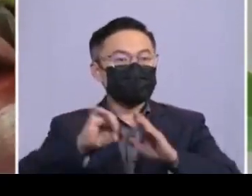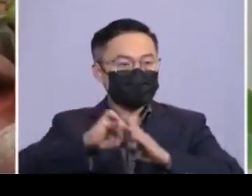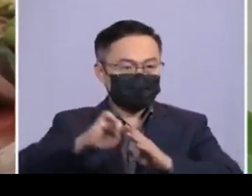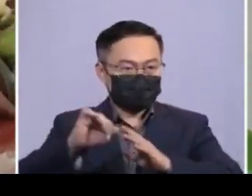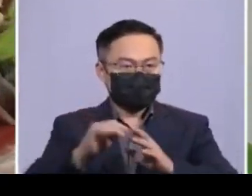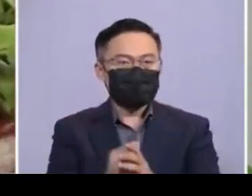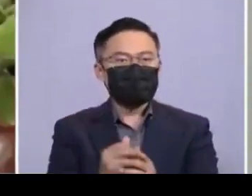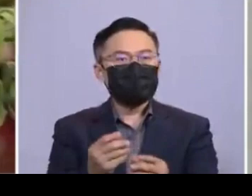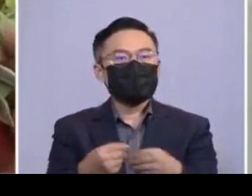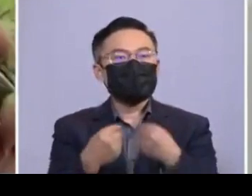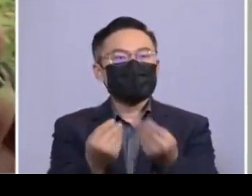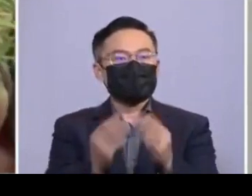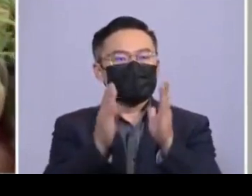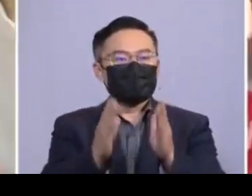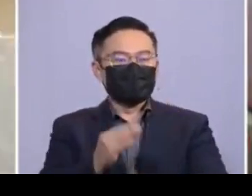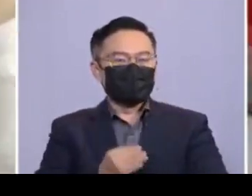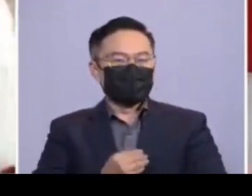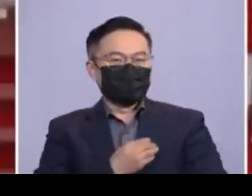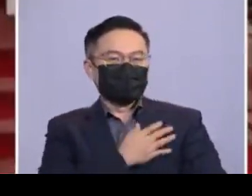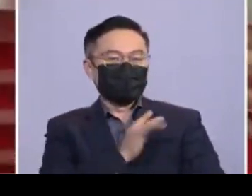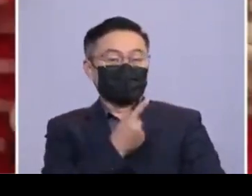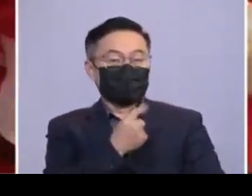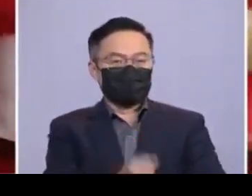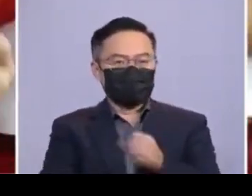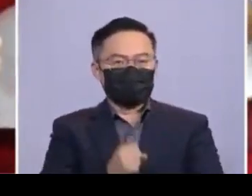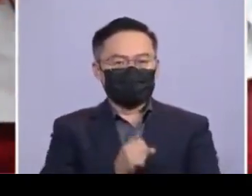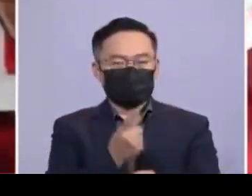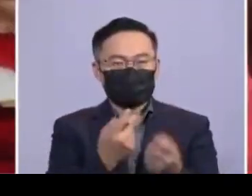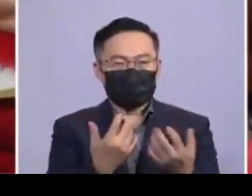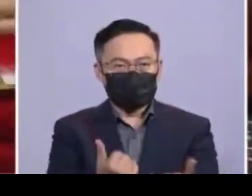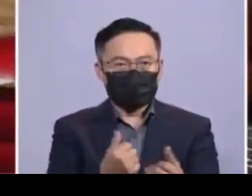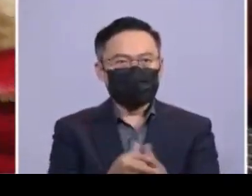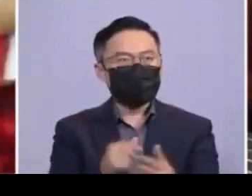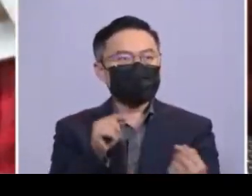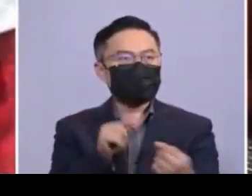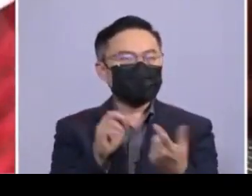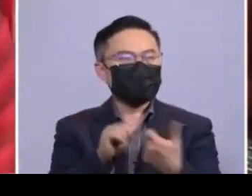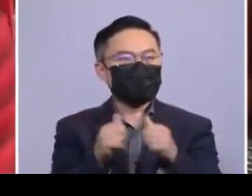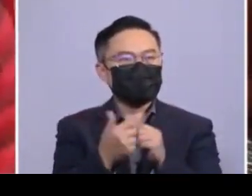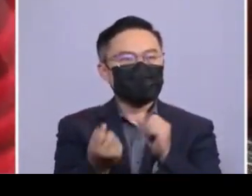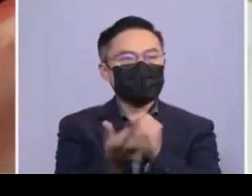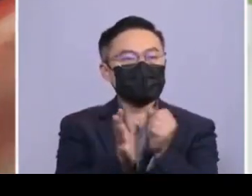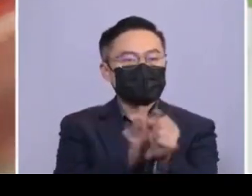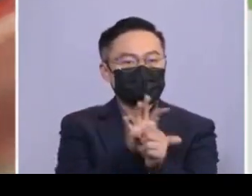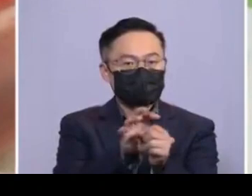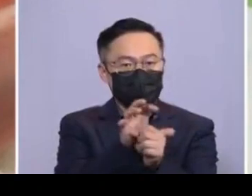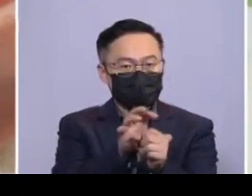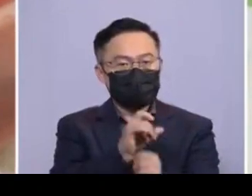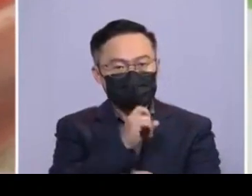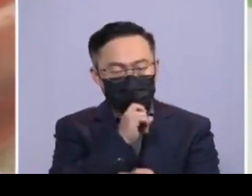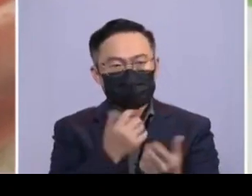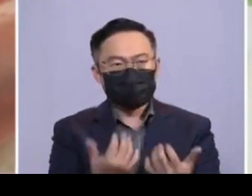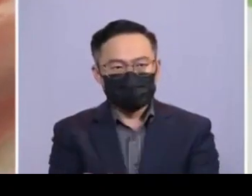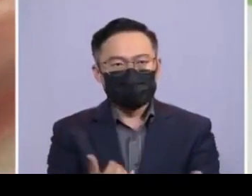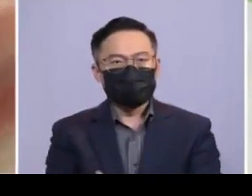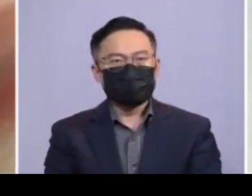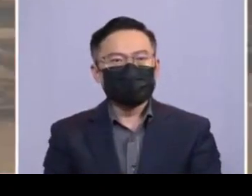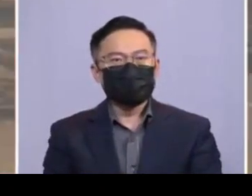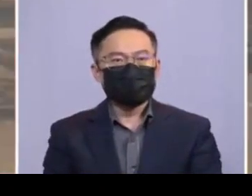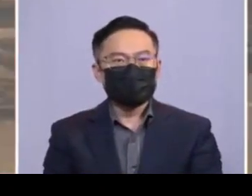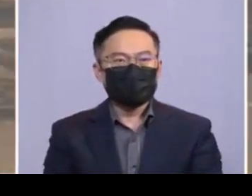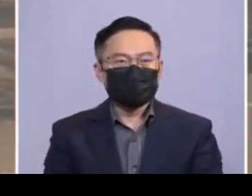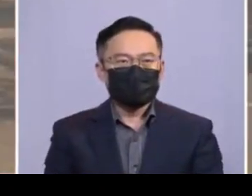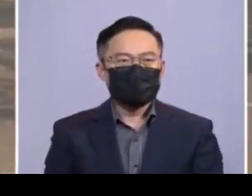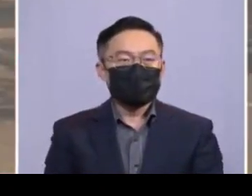ในช่วงปีใหม่เมืองหรือสงกรานต์เชียงใหม่โดยเฉพาะในช่วงเวลาที่เรายังต้องเผชิญกับโคบีสิบเก้าในขณะนี้ด้วยครับ